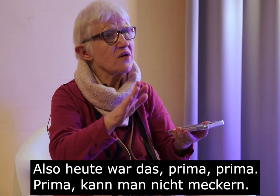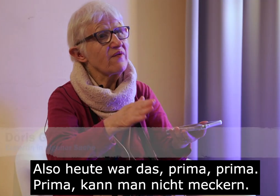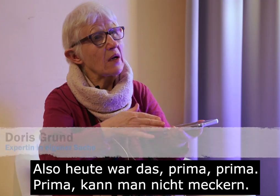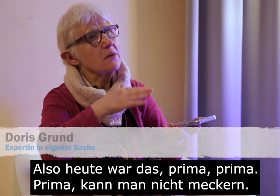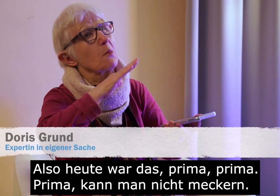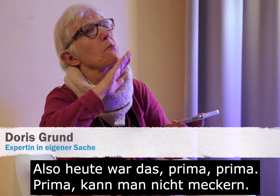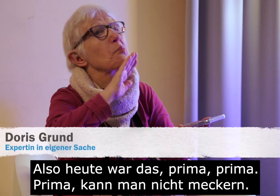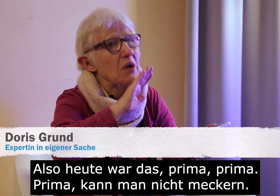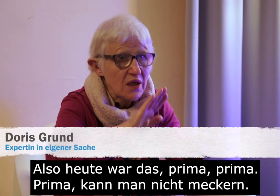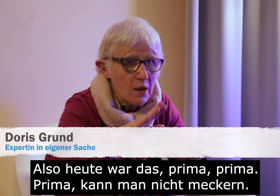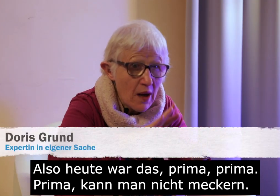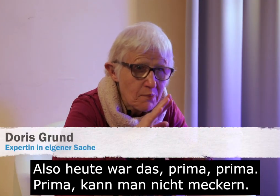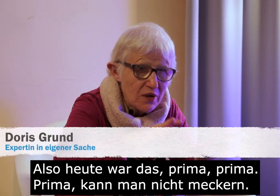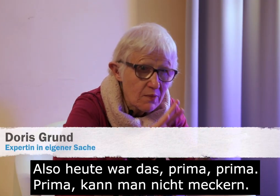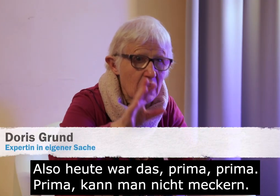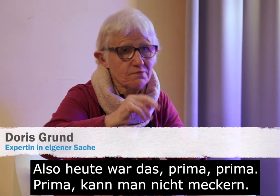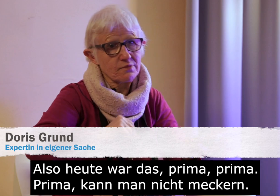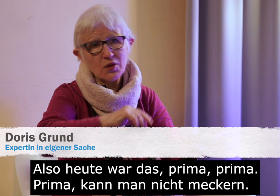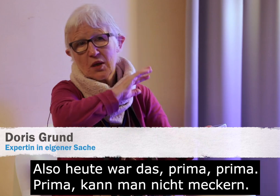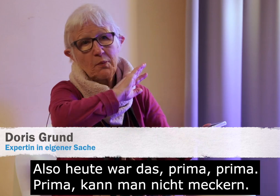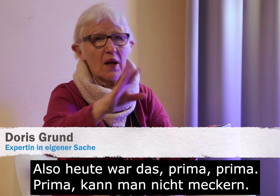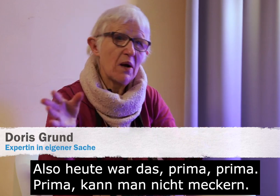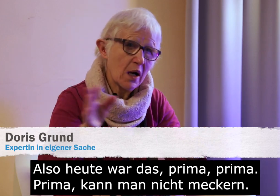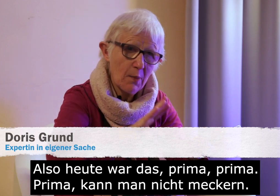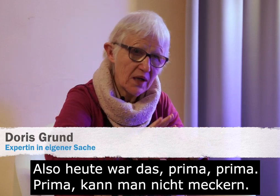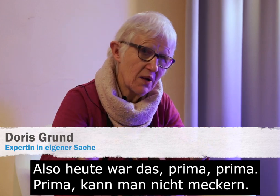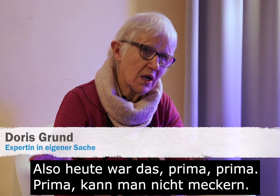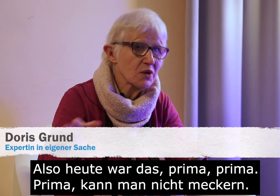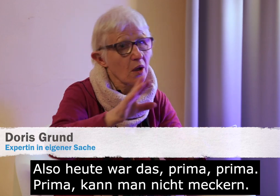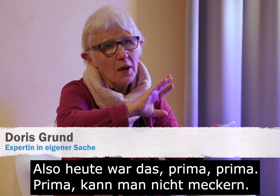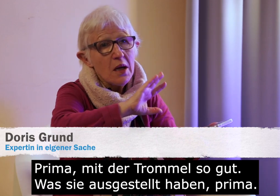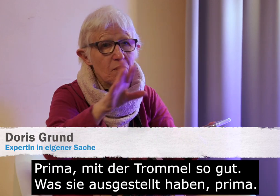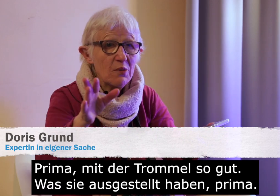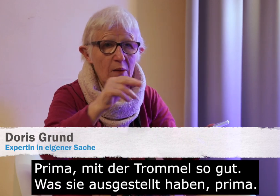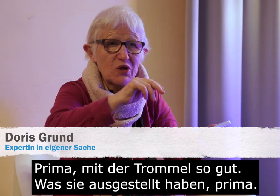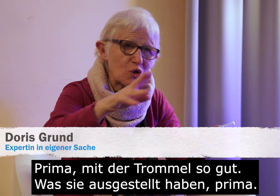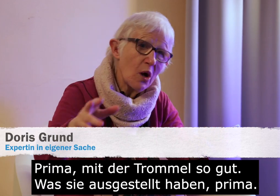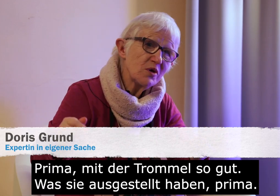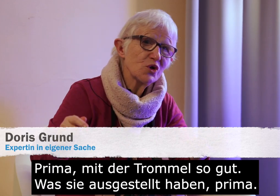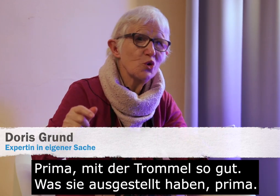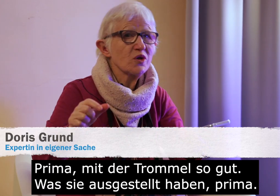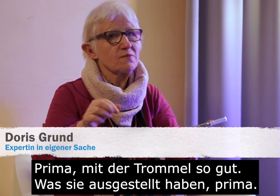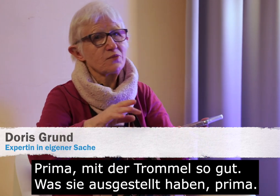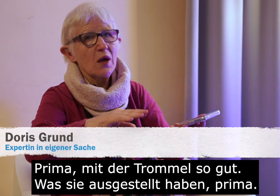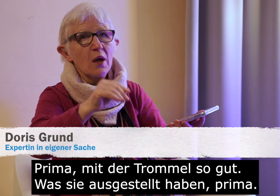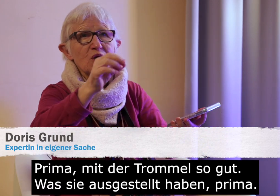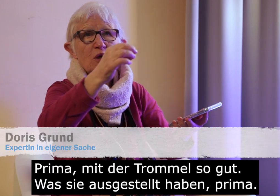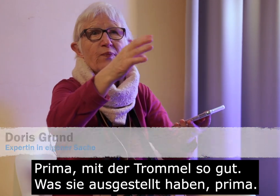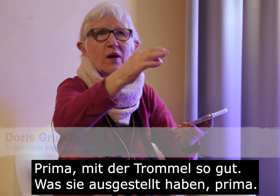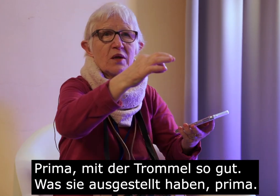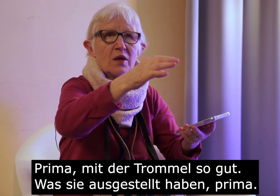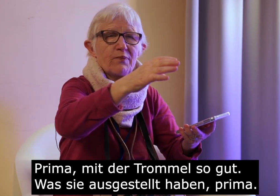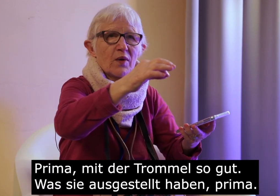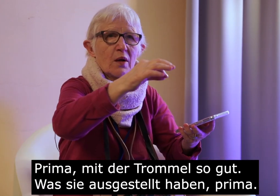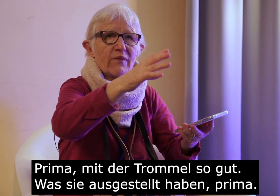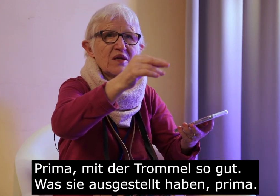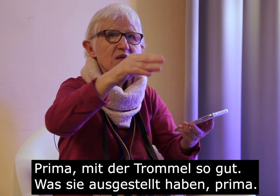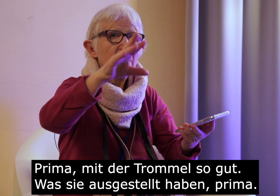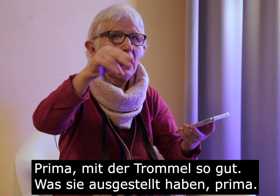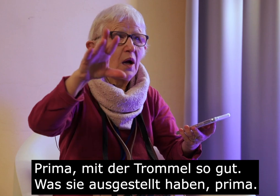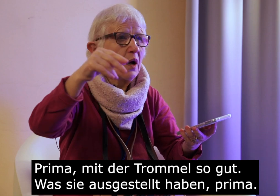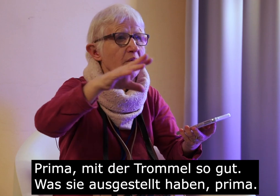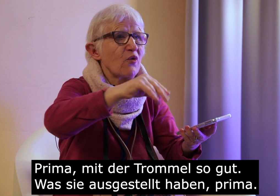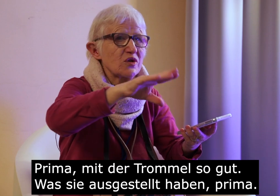Heute war das prima, prima! Prima! Kann man nicht meckern! Prima! Mit den Trommeln so gut! Die